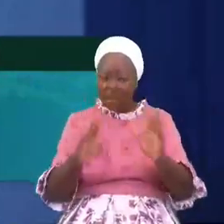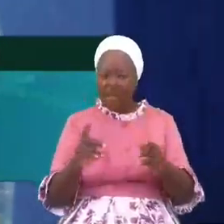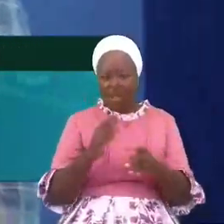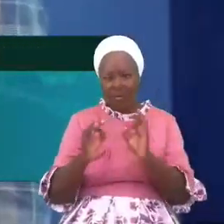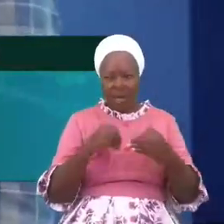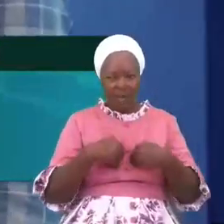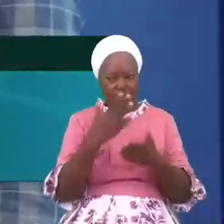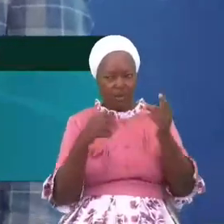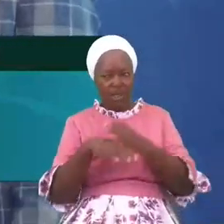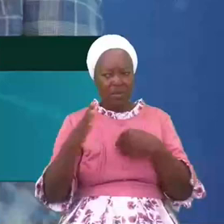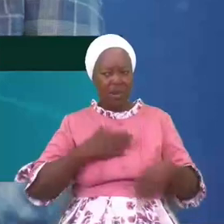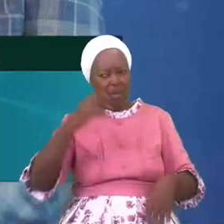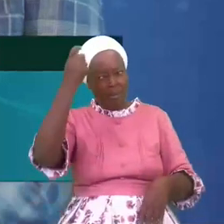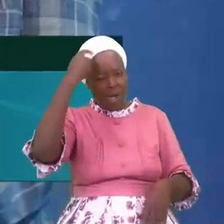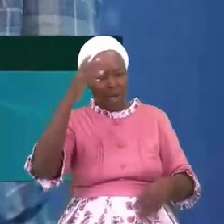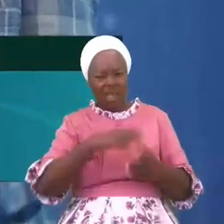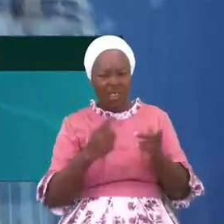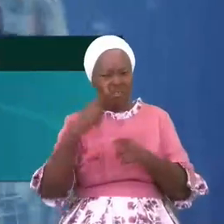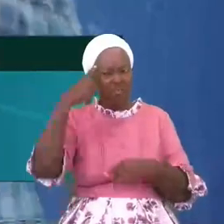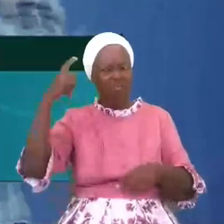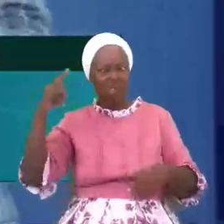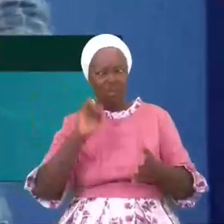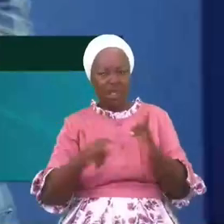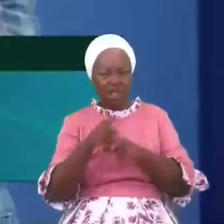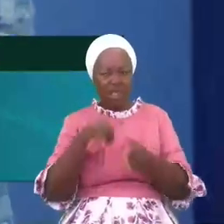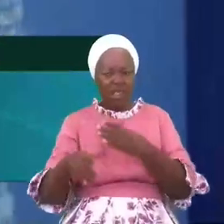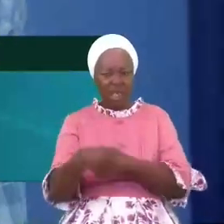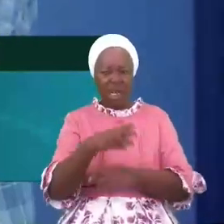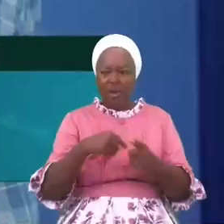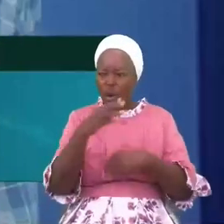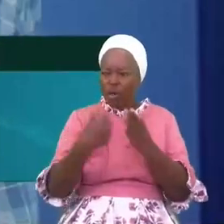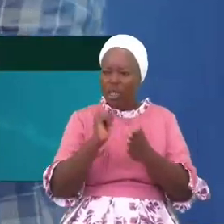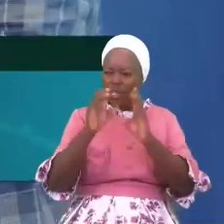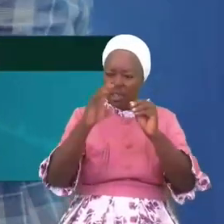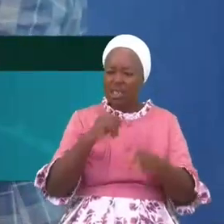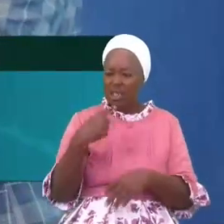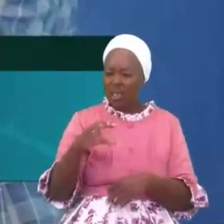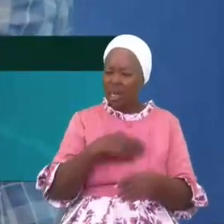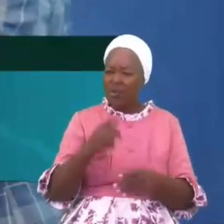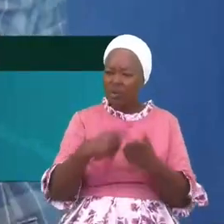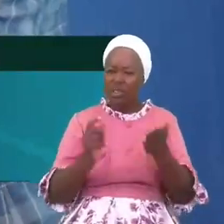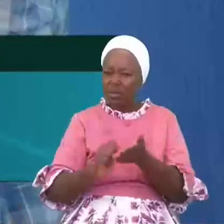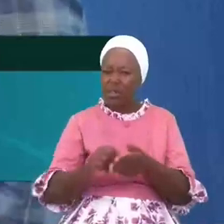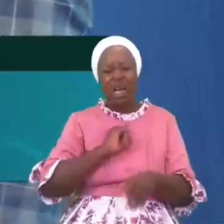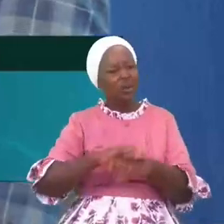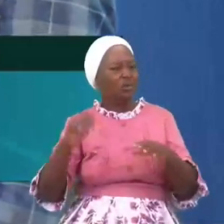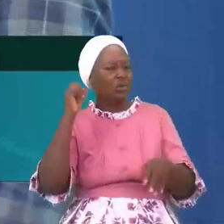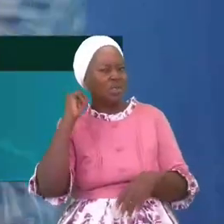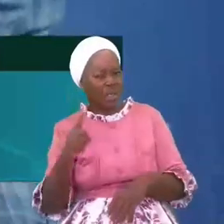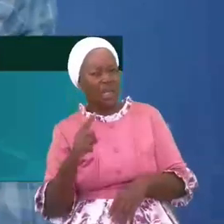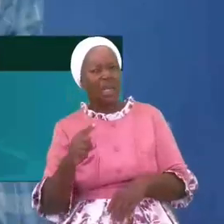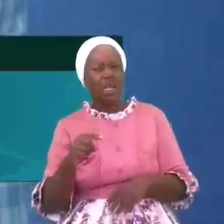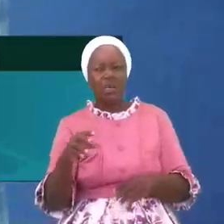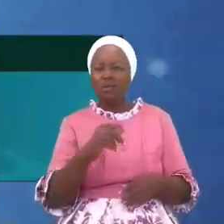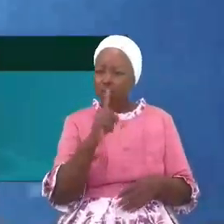je rêvais en plein jour, ce que l'enseignant disait, tout ce que l'enseignant écrivait, je ne comprenais rien. Parce qu'en réalité,